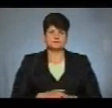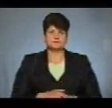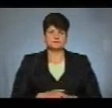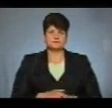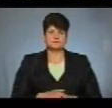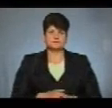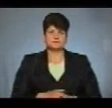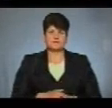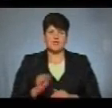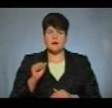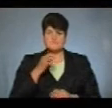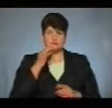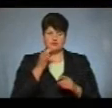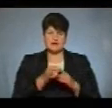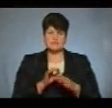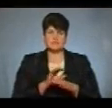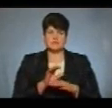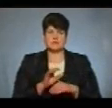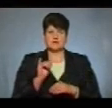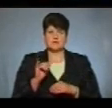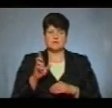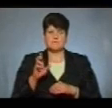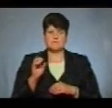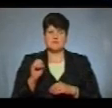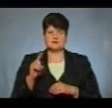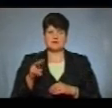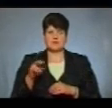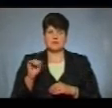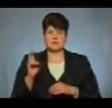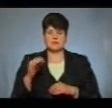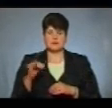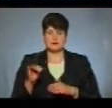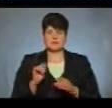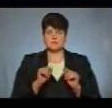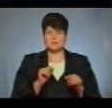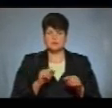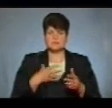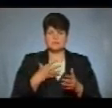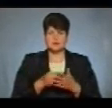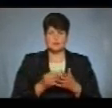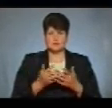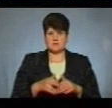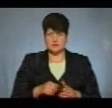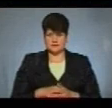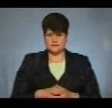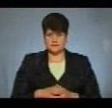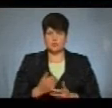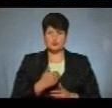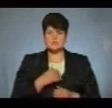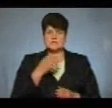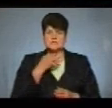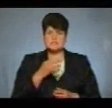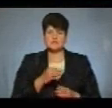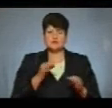а відповідальним за випуск Ігор Безликий. Видруковано на власному обладнанні. Хочу зазначити,